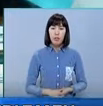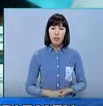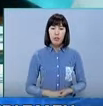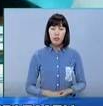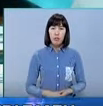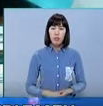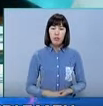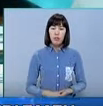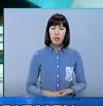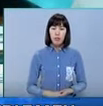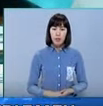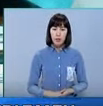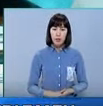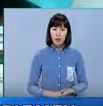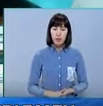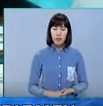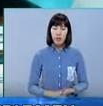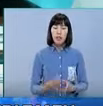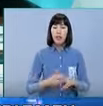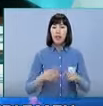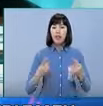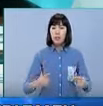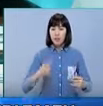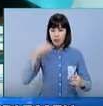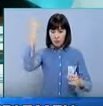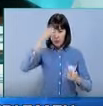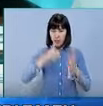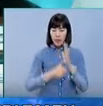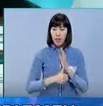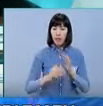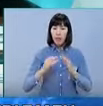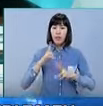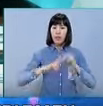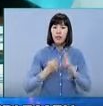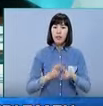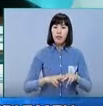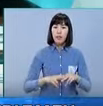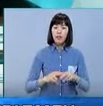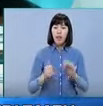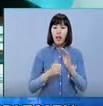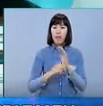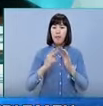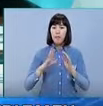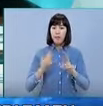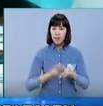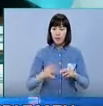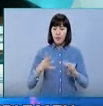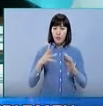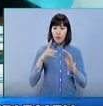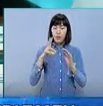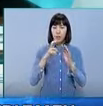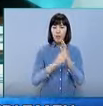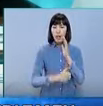жатқан осы көктемде пайдалануға береміз. Одан бөлек жаңа жекеменшік 6 үй салып жатыр ғой, жатқан 60 пәтерден. Оны есептеген 360 пәтер